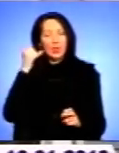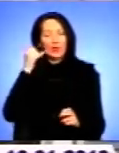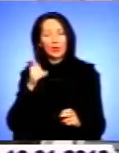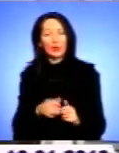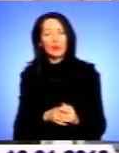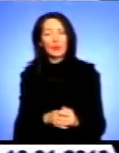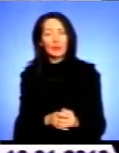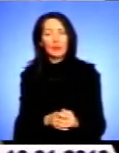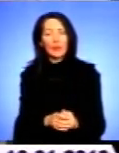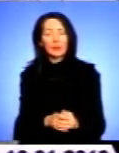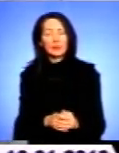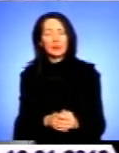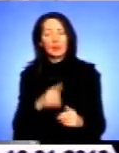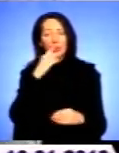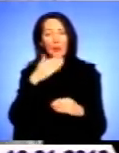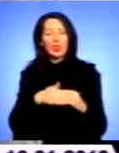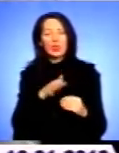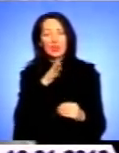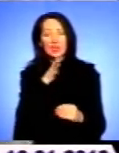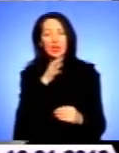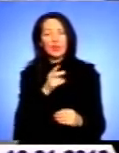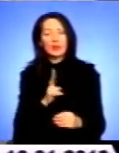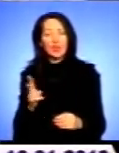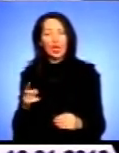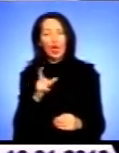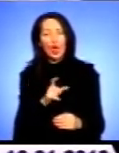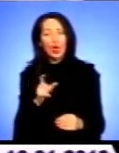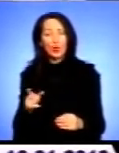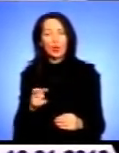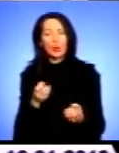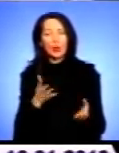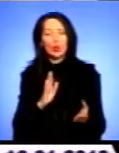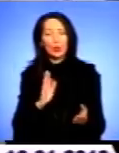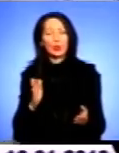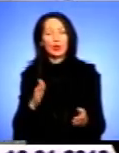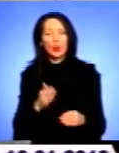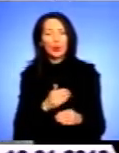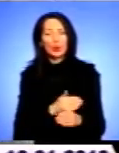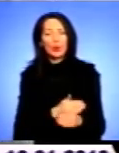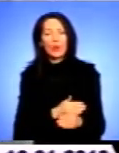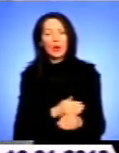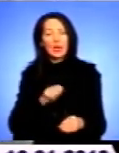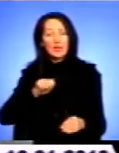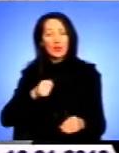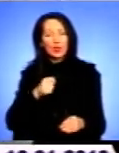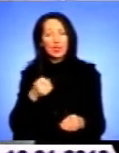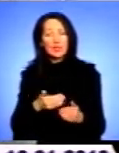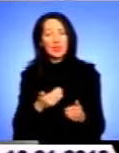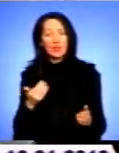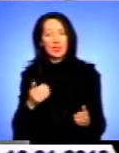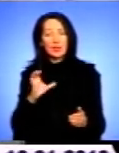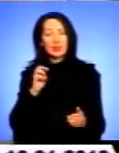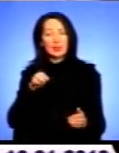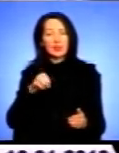зв'язку. Наближається час, в який люди просто будуть поступово відключатися від